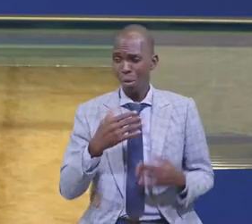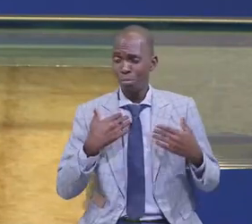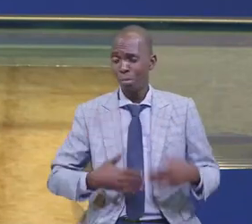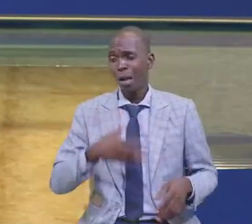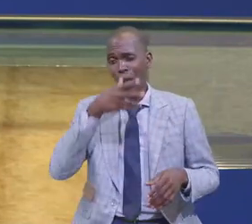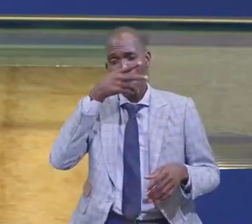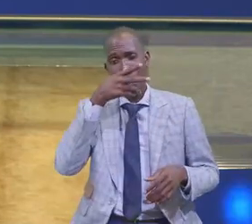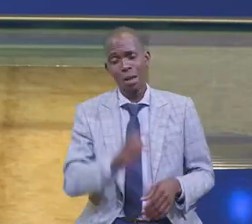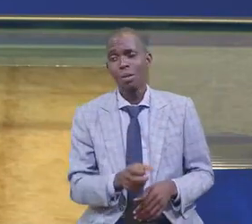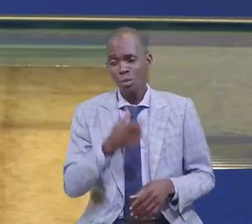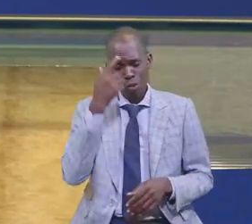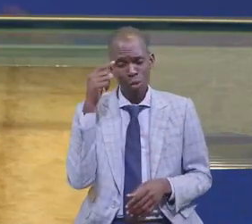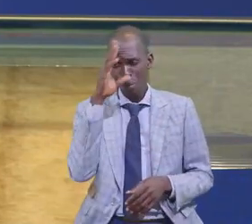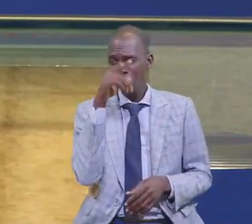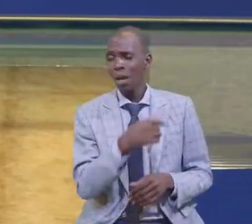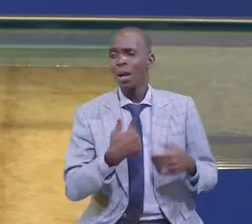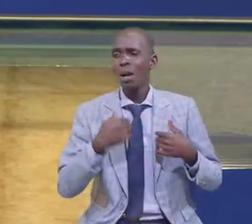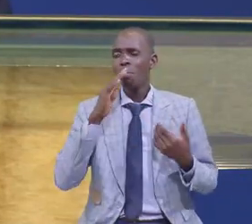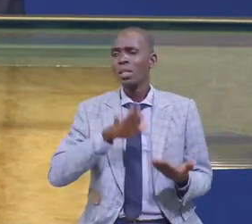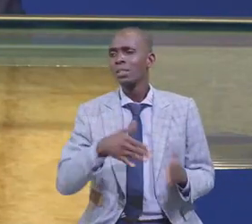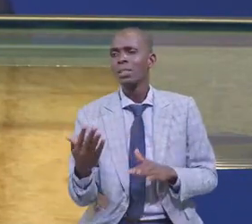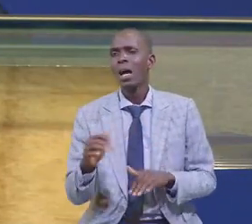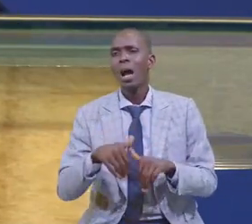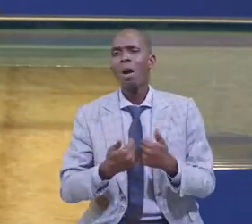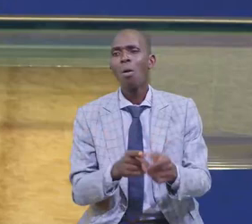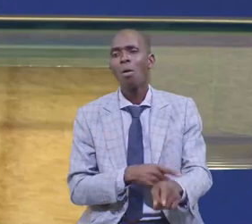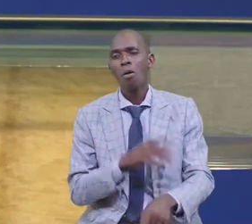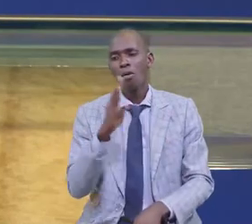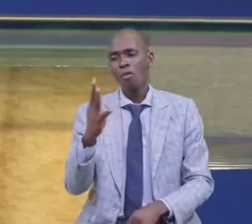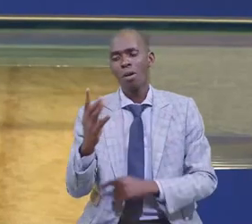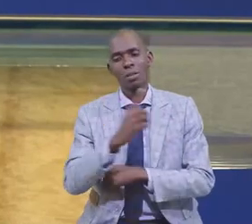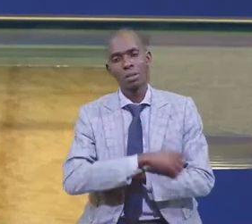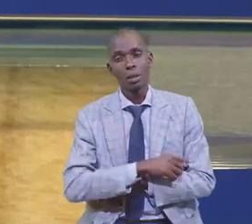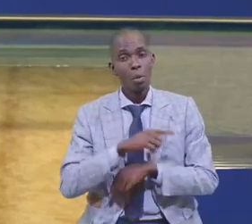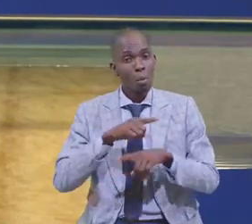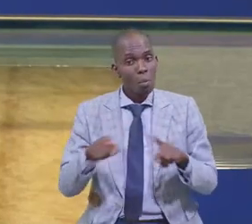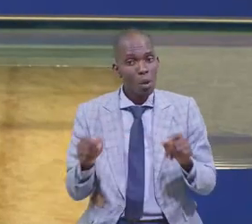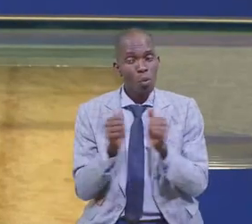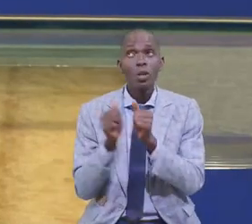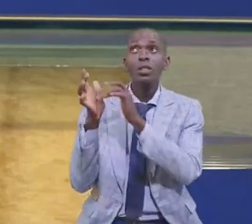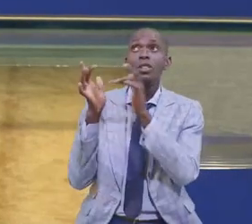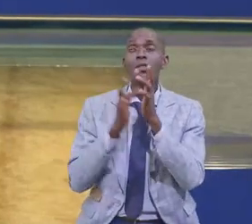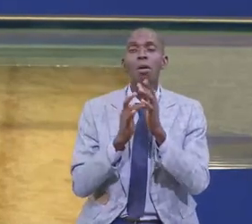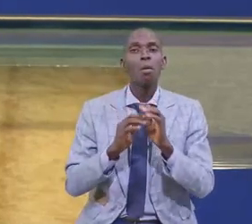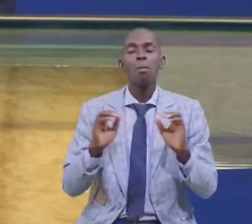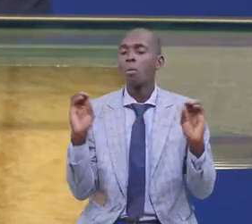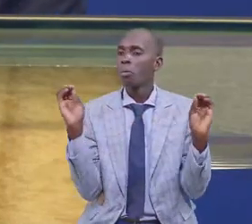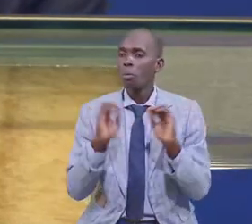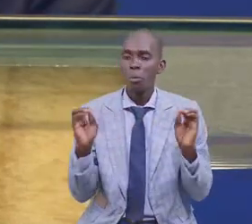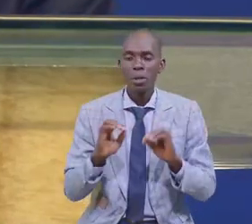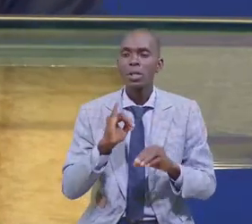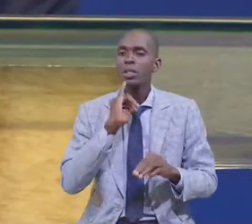car il y a 4 jours qu'il est là. Mais il n'y a rien qui soit impossible à